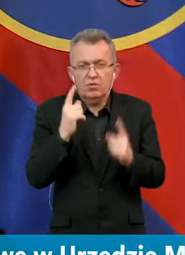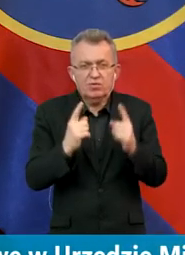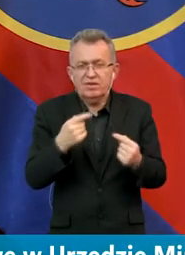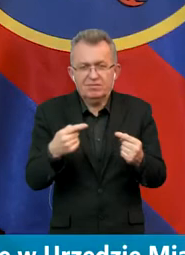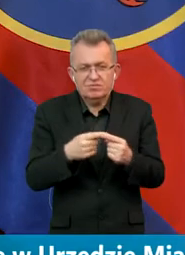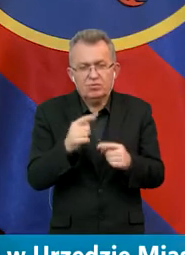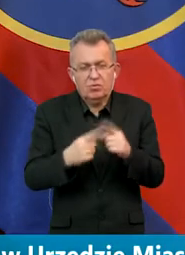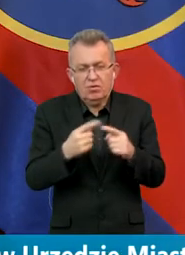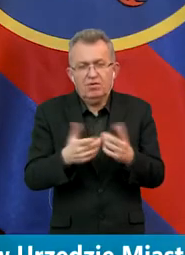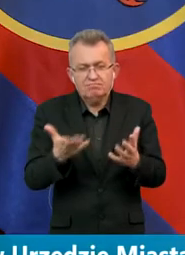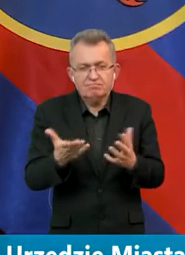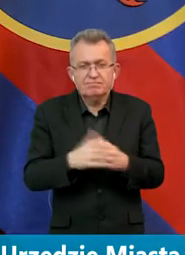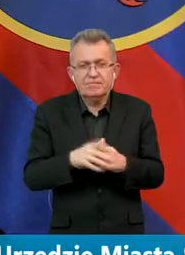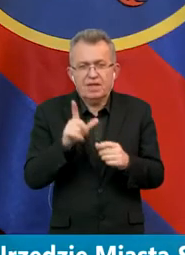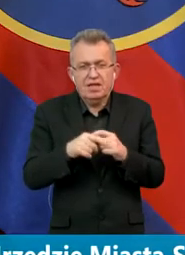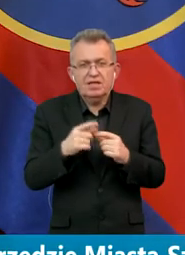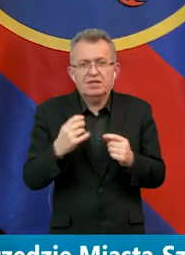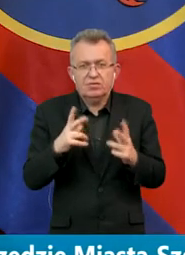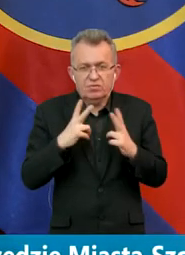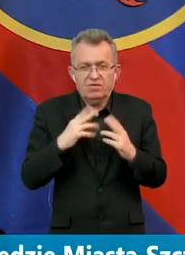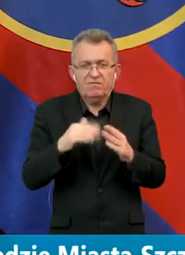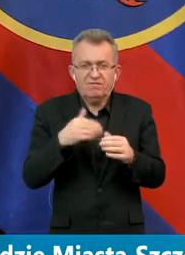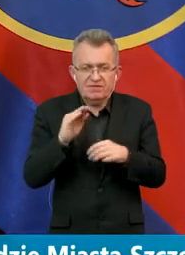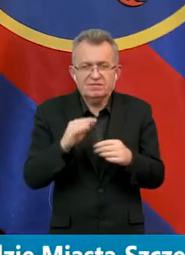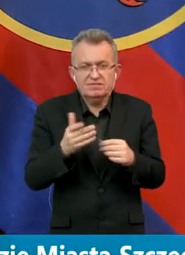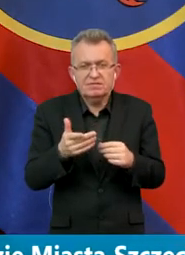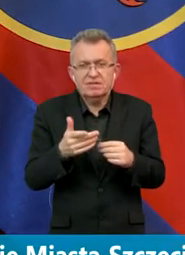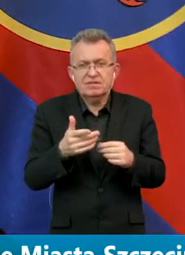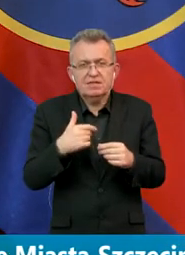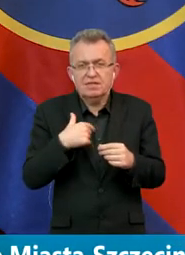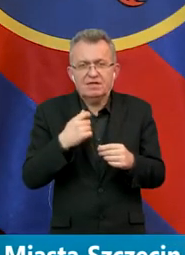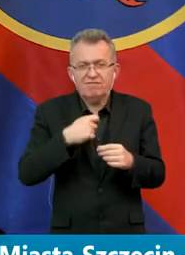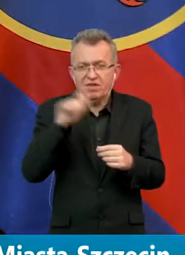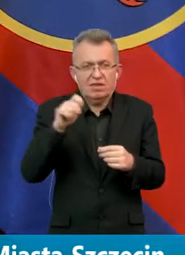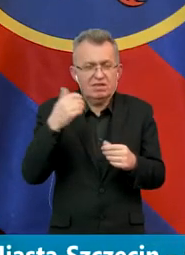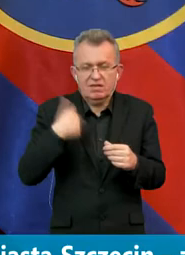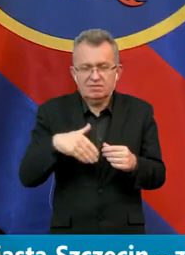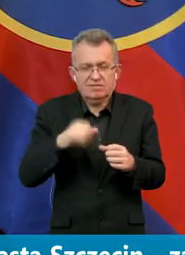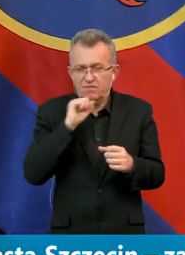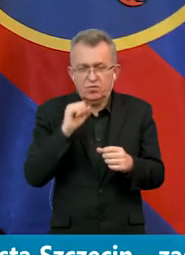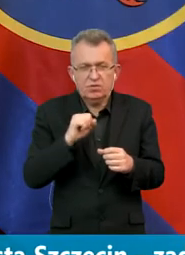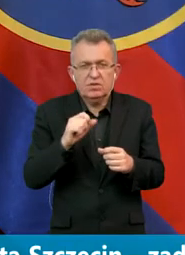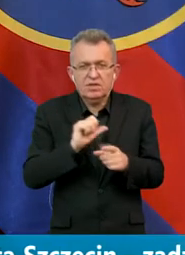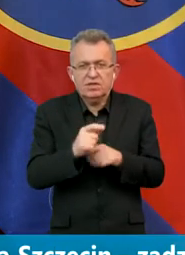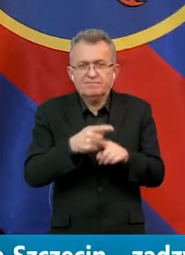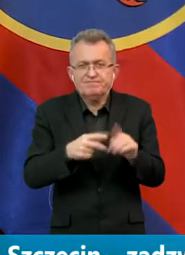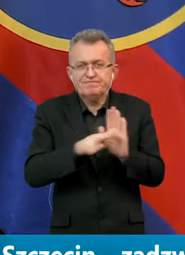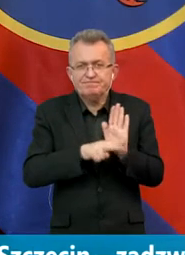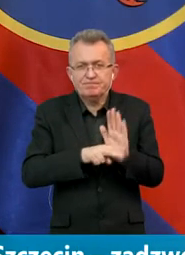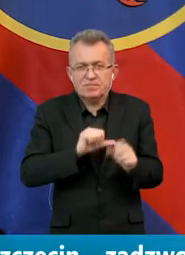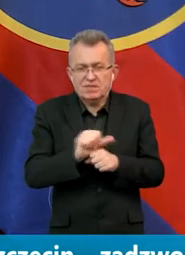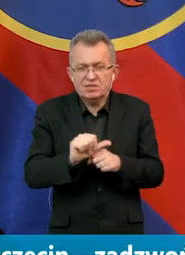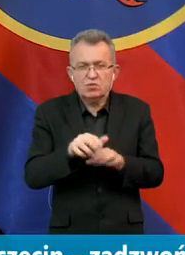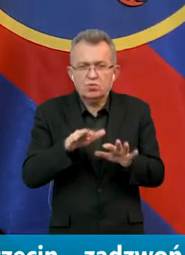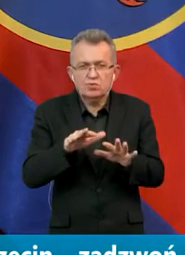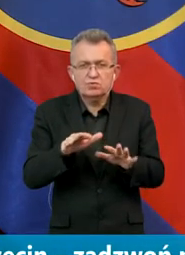służy na razie za bardzo, więc będę się relaksował raczej w ten sposób. Nie zamierzam nigdzie wyjeżdżać, zresztą te obostrzenia też jeszcze mnóstwo